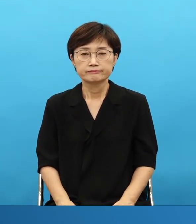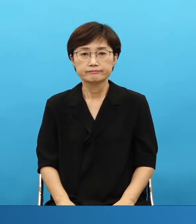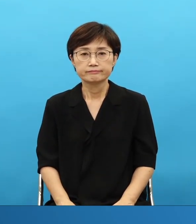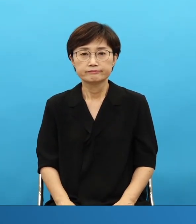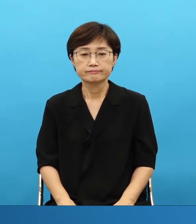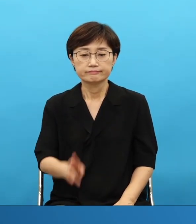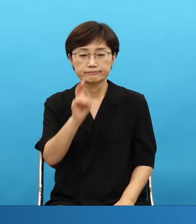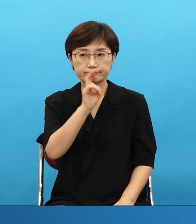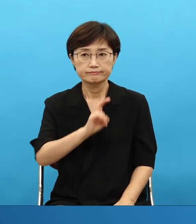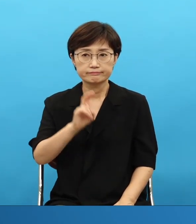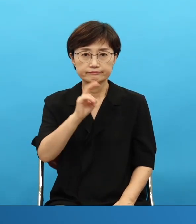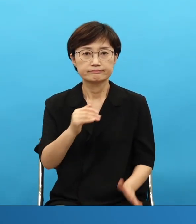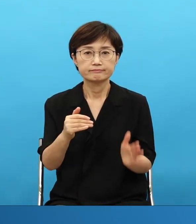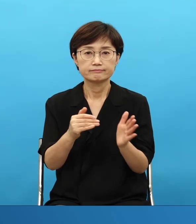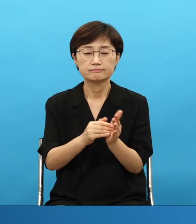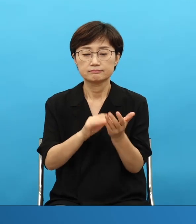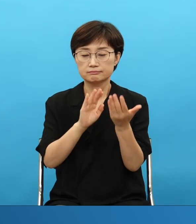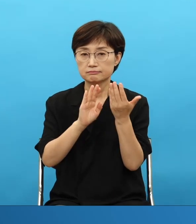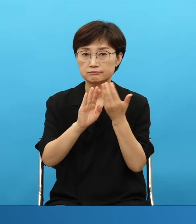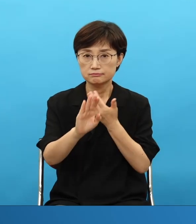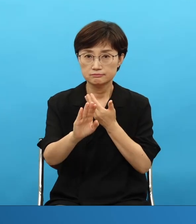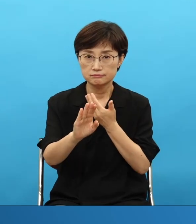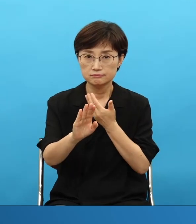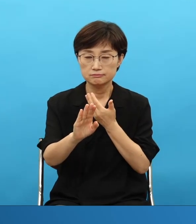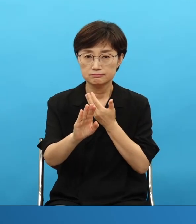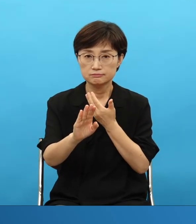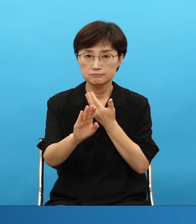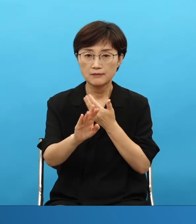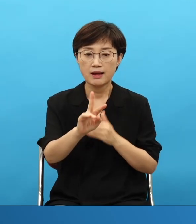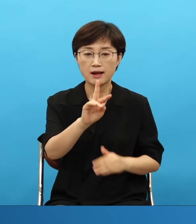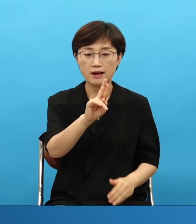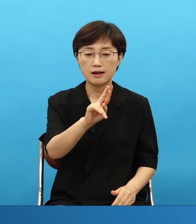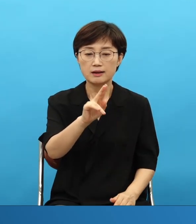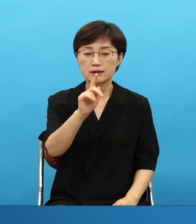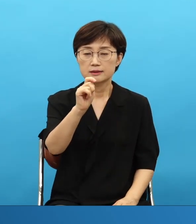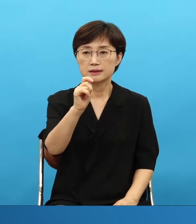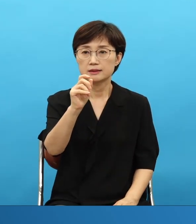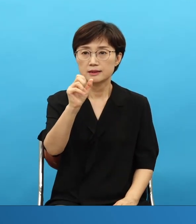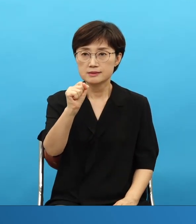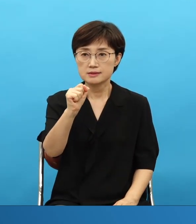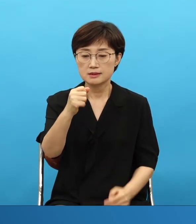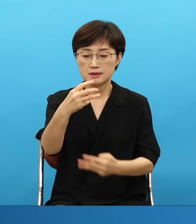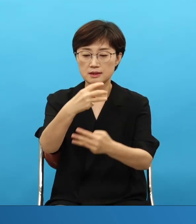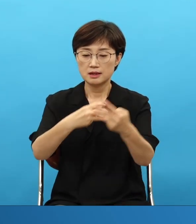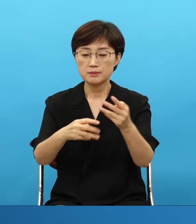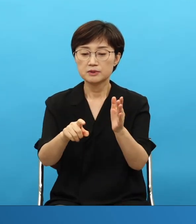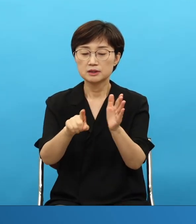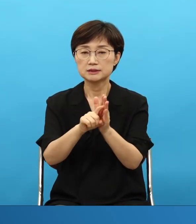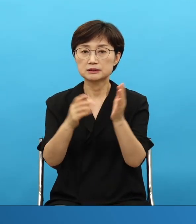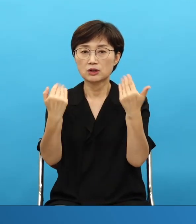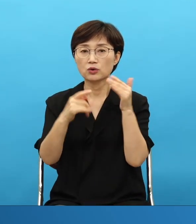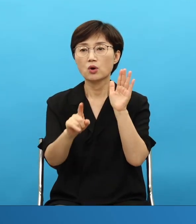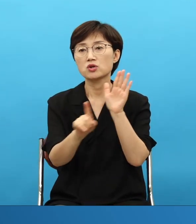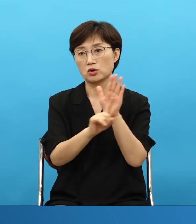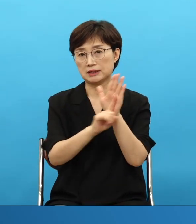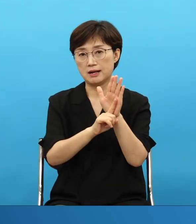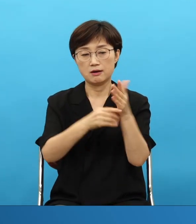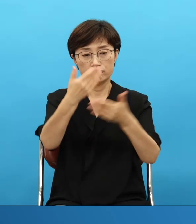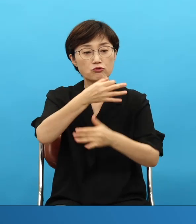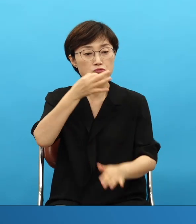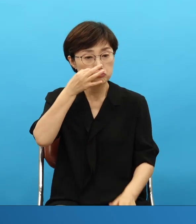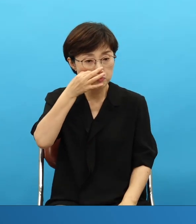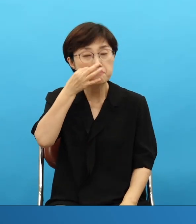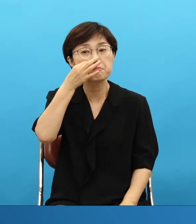다윗 찬양대의 찬양 후에 RTS 홍보 영상을 잠시 시청합니다. 그 후에 천지개벽의 응답은 언제 일어나는가라는